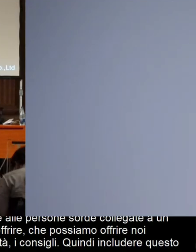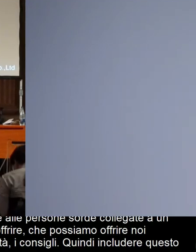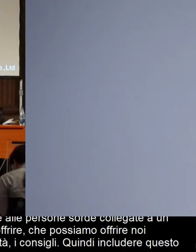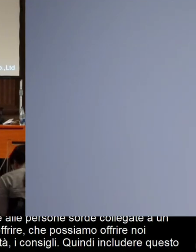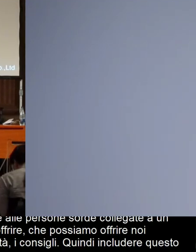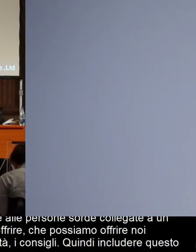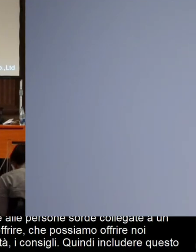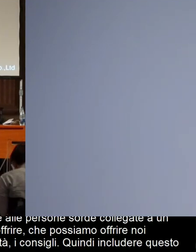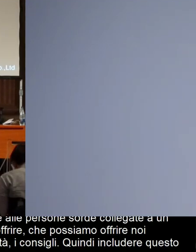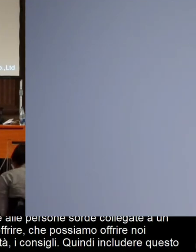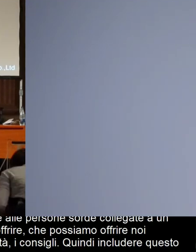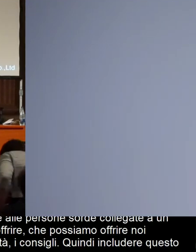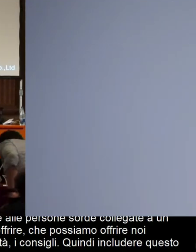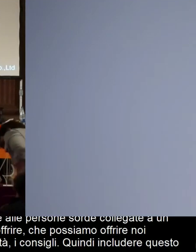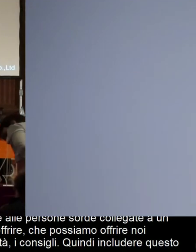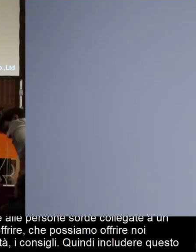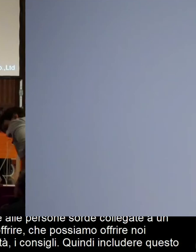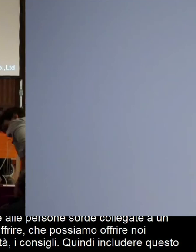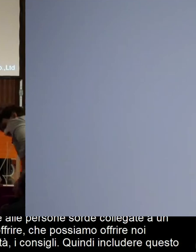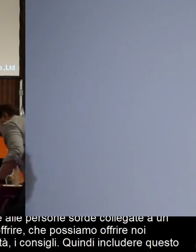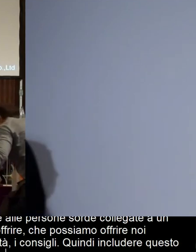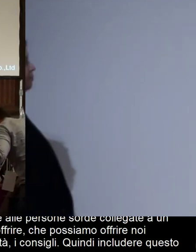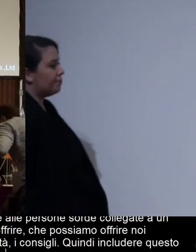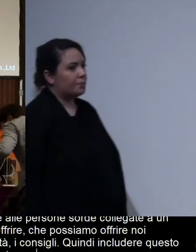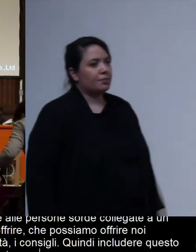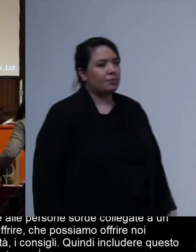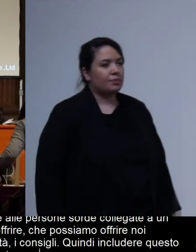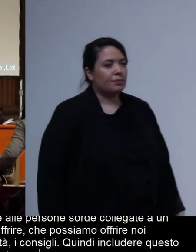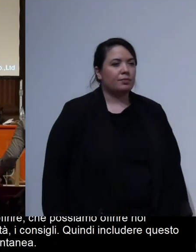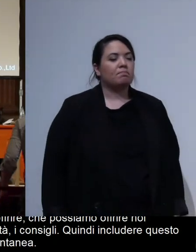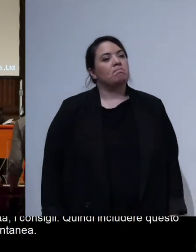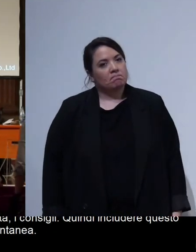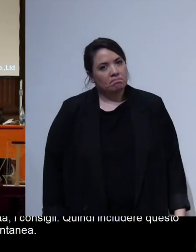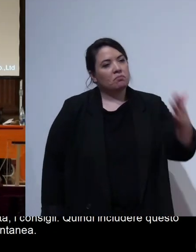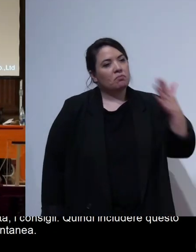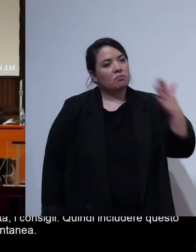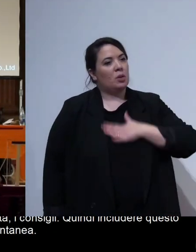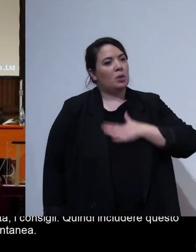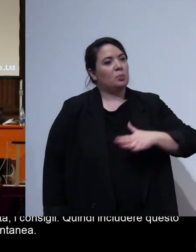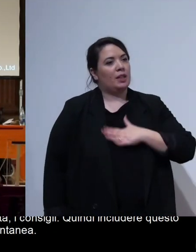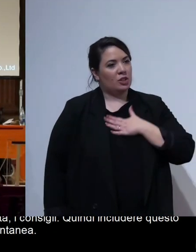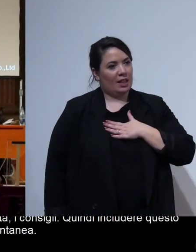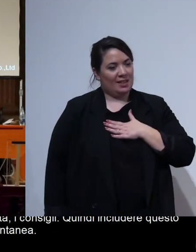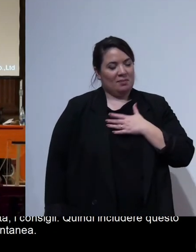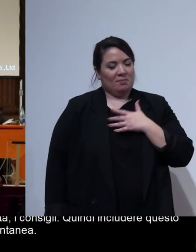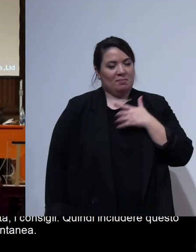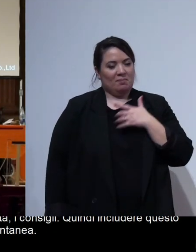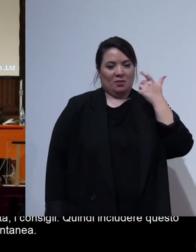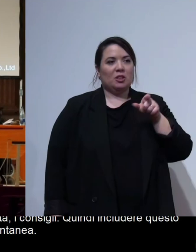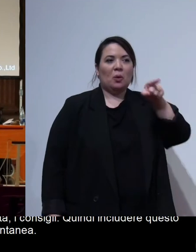sotto di relazione istantanea allora tanto mi fa molto piacere che tu sia un potenziale host della